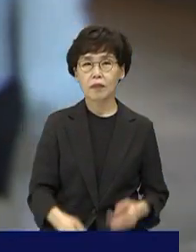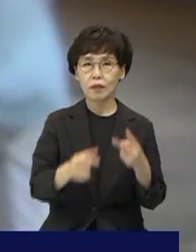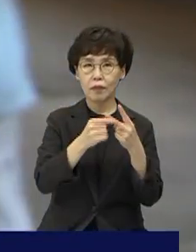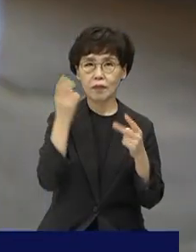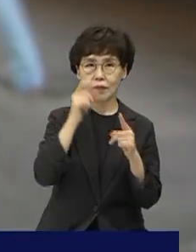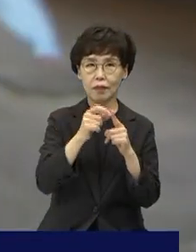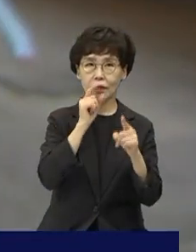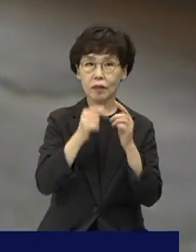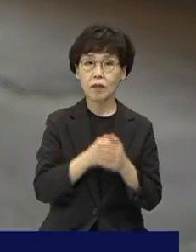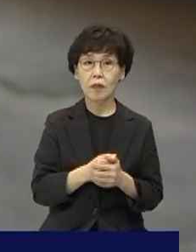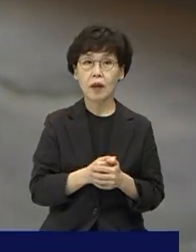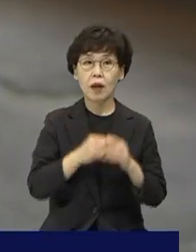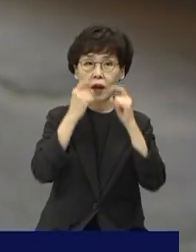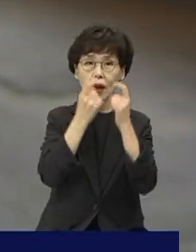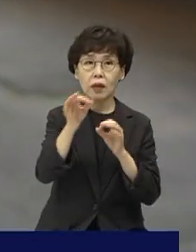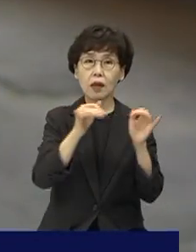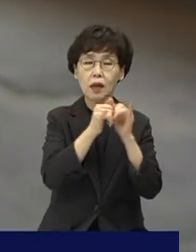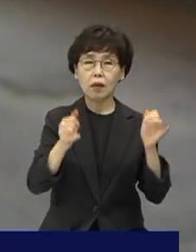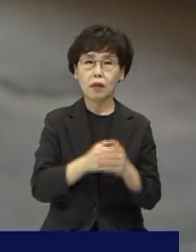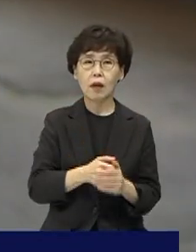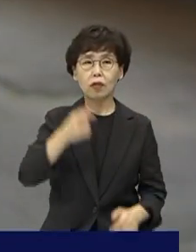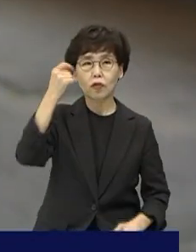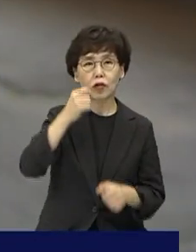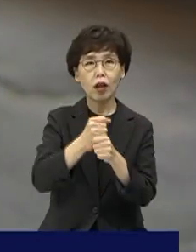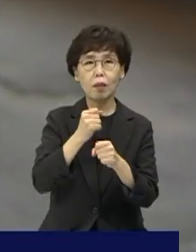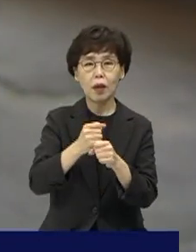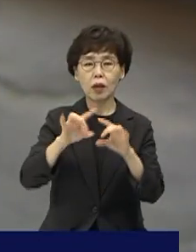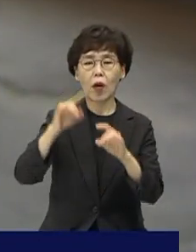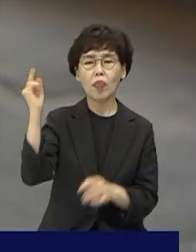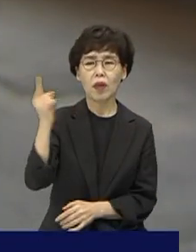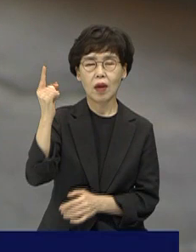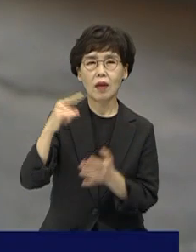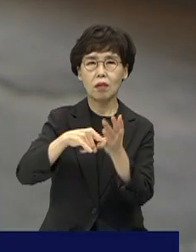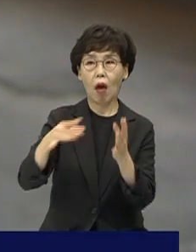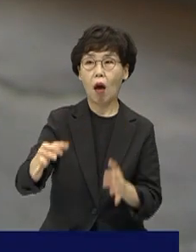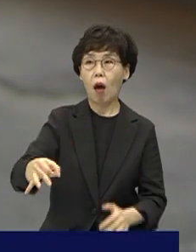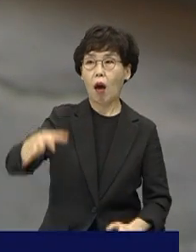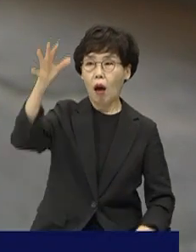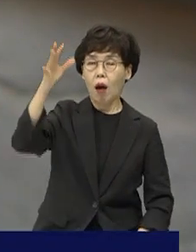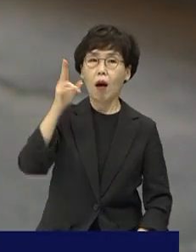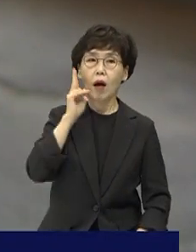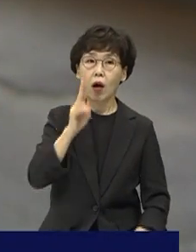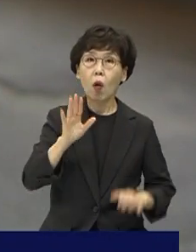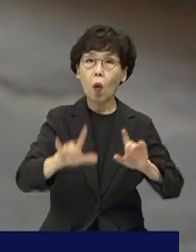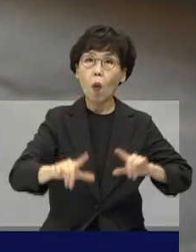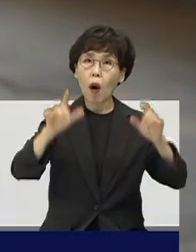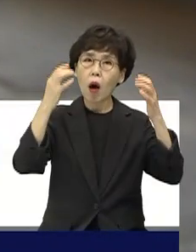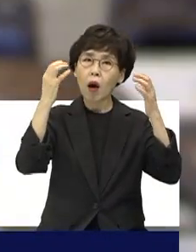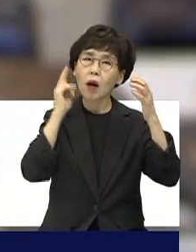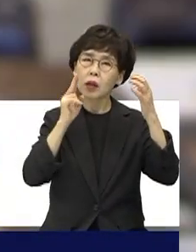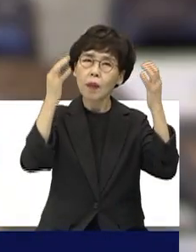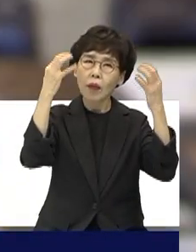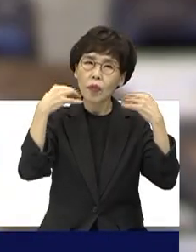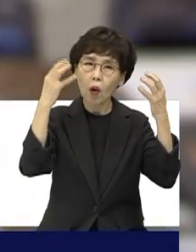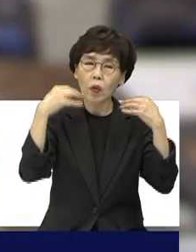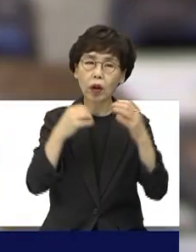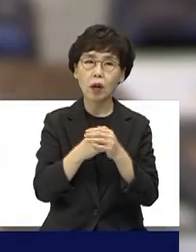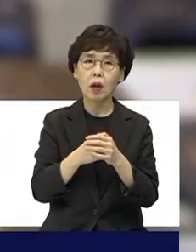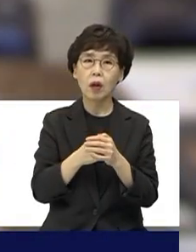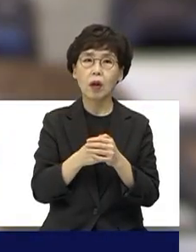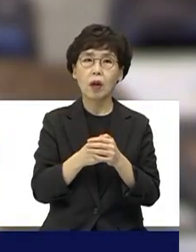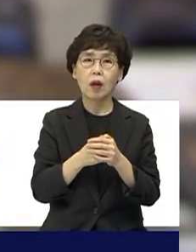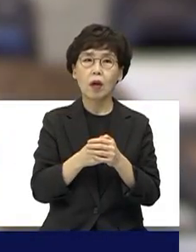온클릭 두 번째 검색어는 자영업자 울리는 전기료 폭탄 고지서입니다. 올해 폭염 일수가 역대 3위를 기록하면서